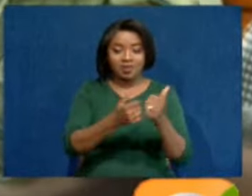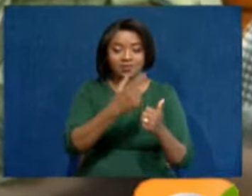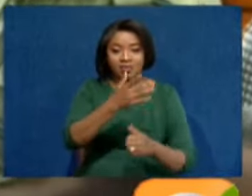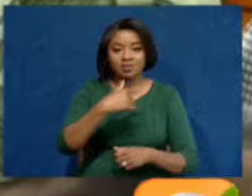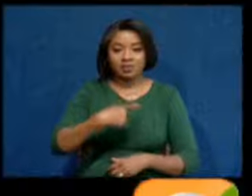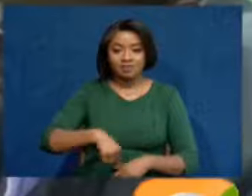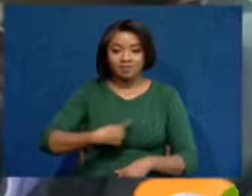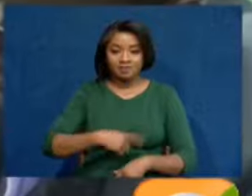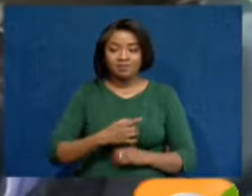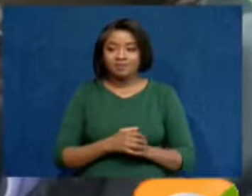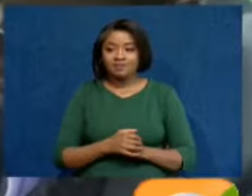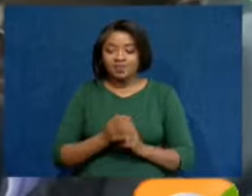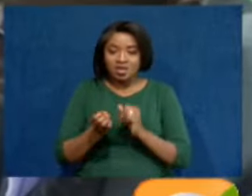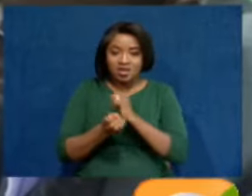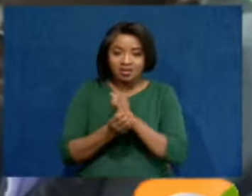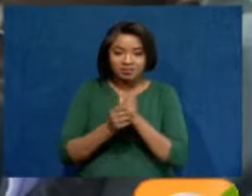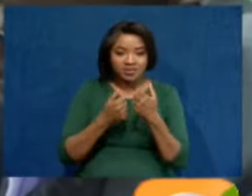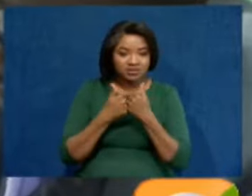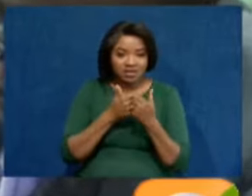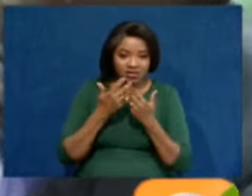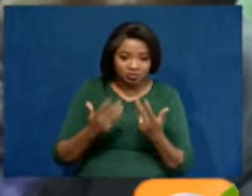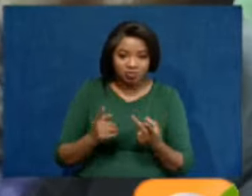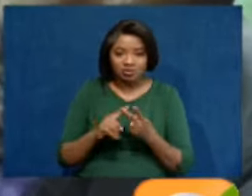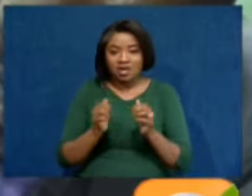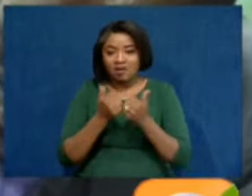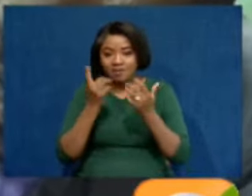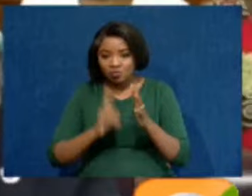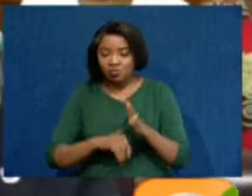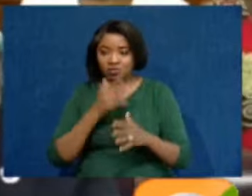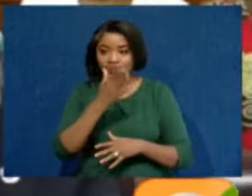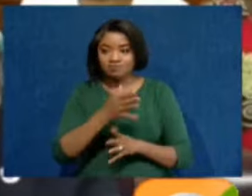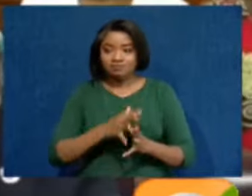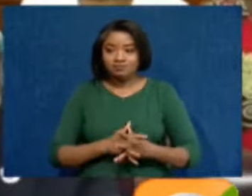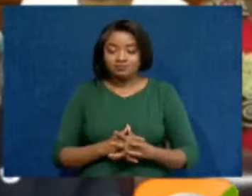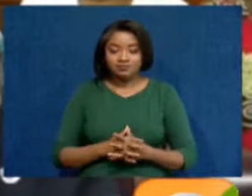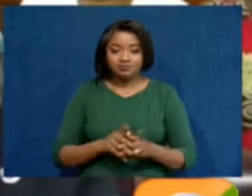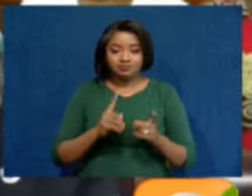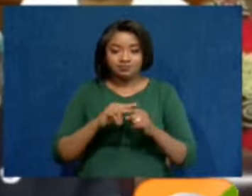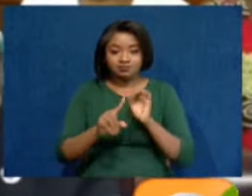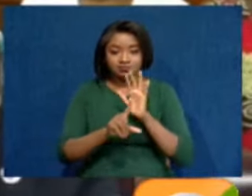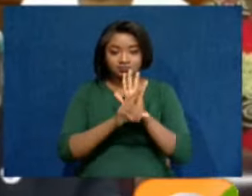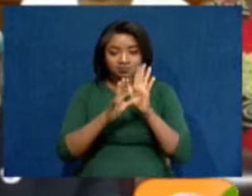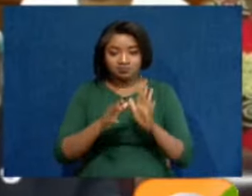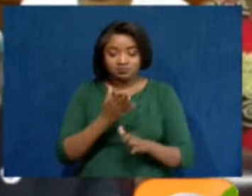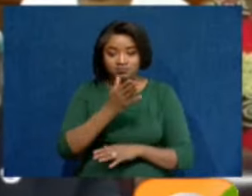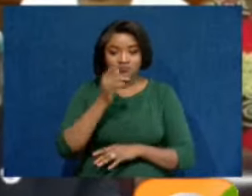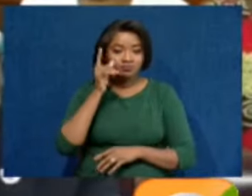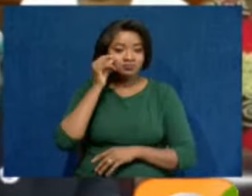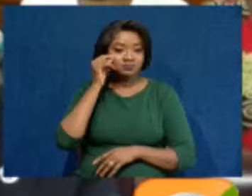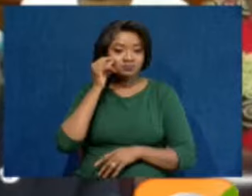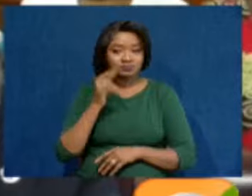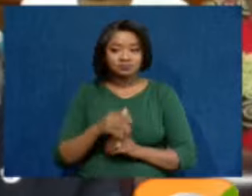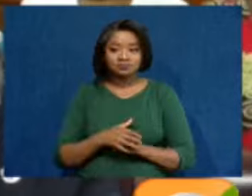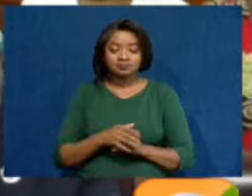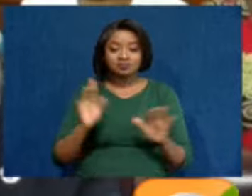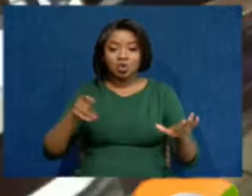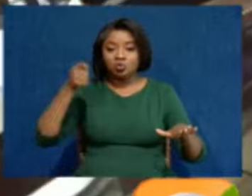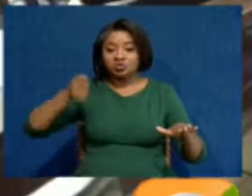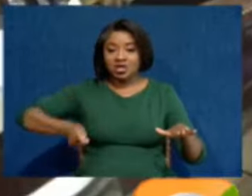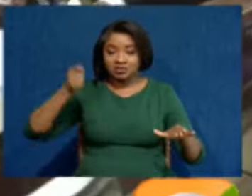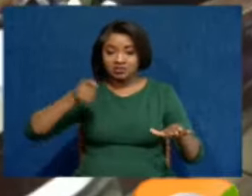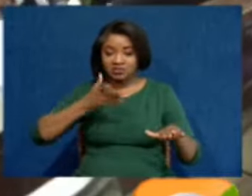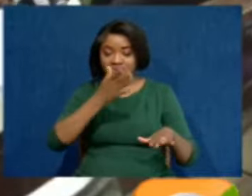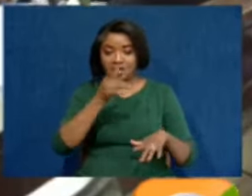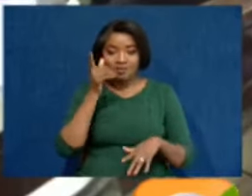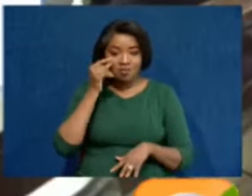alieleza yaliyojiri na changamoto za usafiri msituni Shakahola. Hakimu mkuu wa mahakama ya Mombasa anatazamiwa kuendelea kusikiza kesi hii